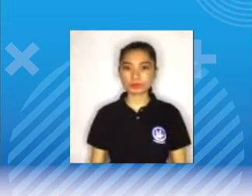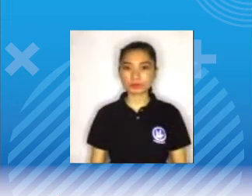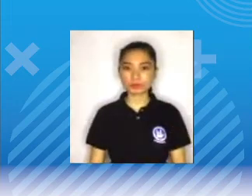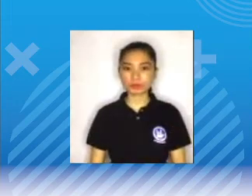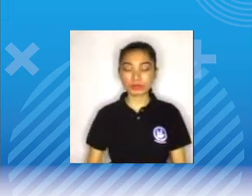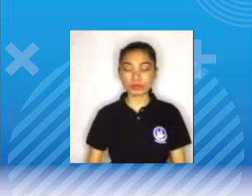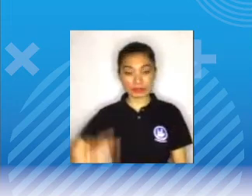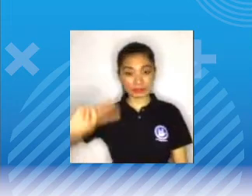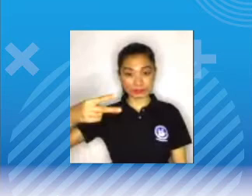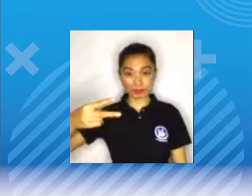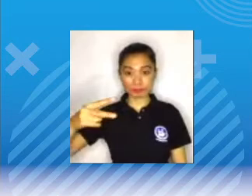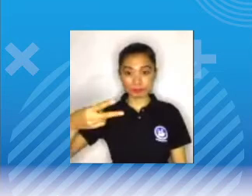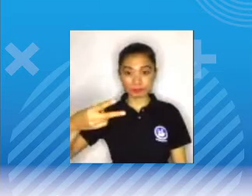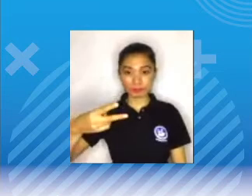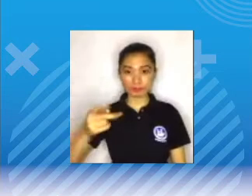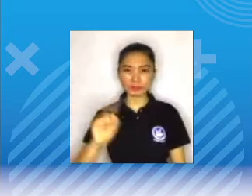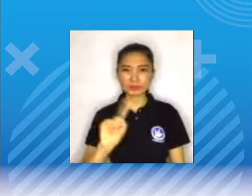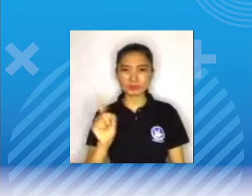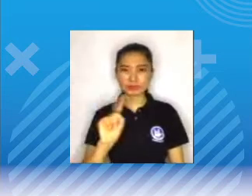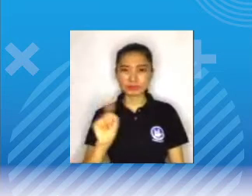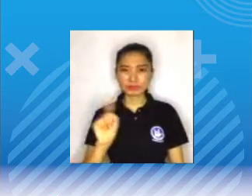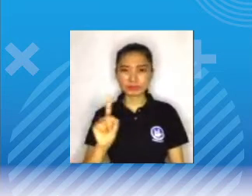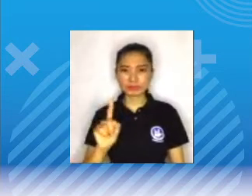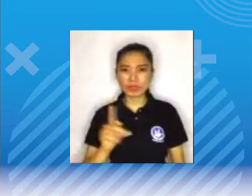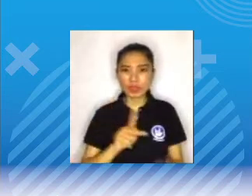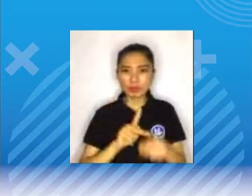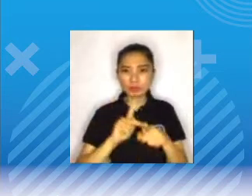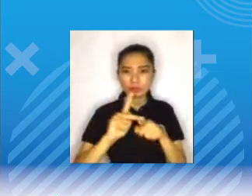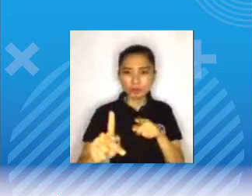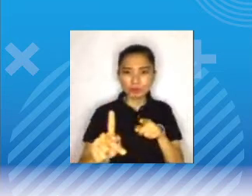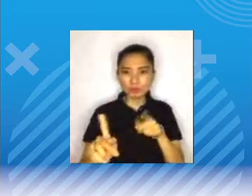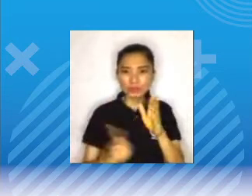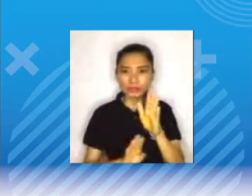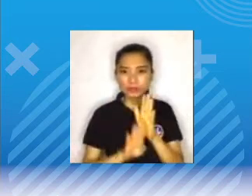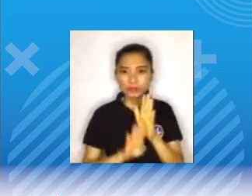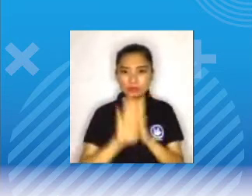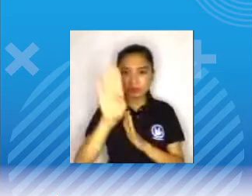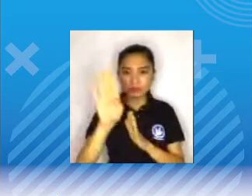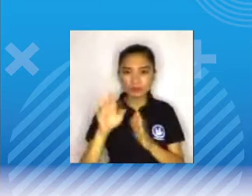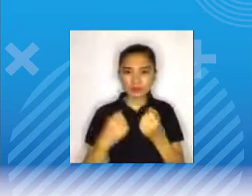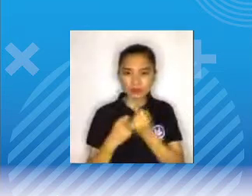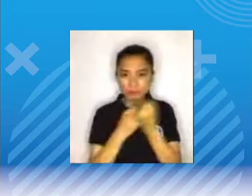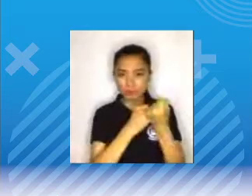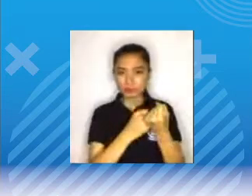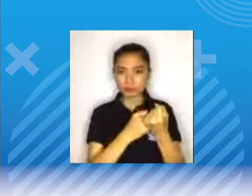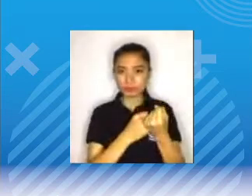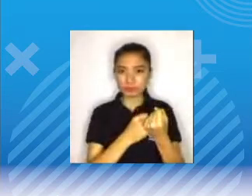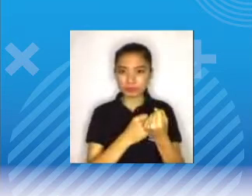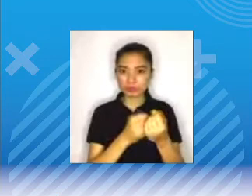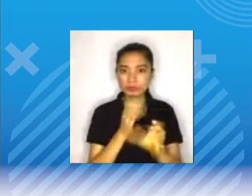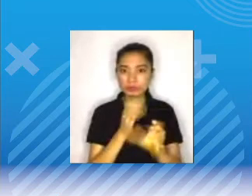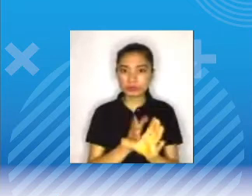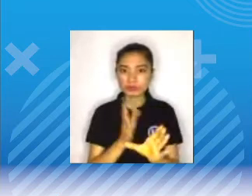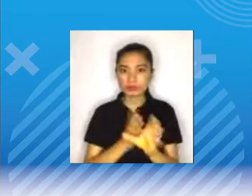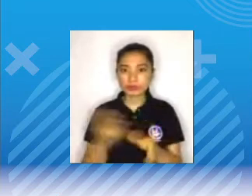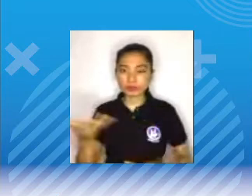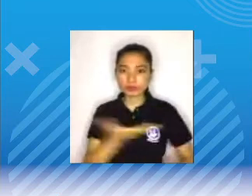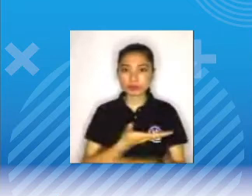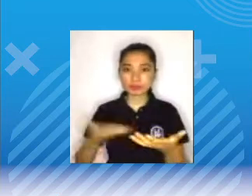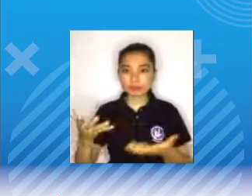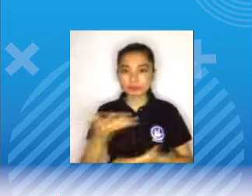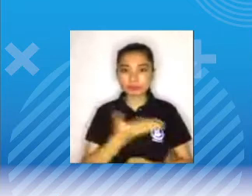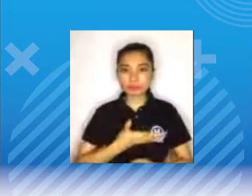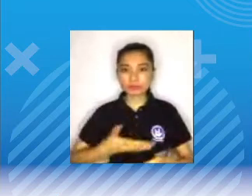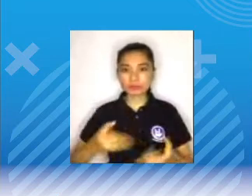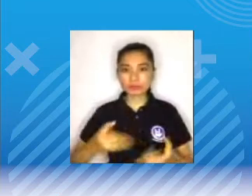klaseng professional development support or psychosocial support ang kinakailangan nating maibigay sa kanila. So